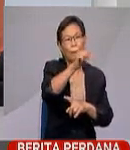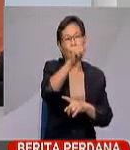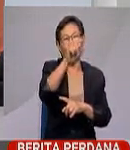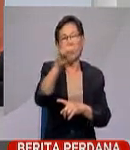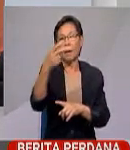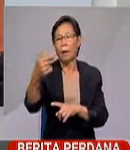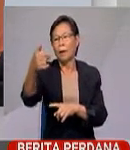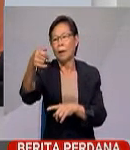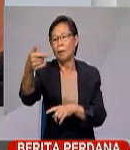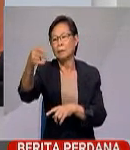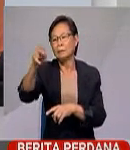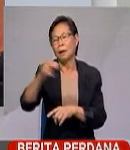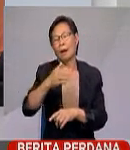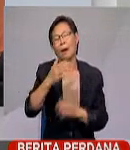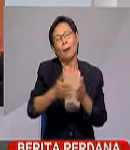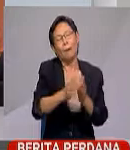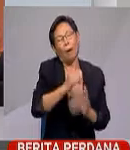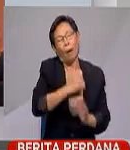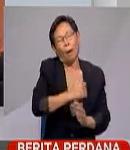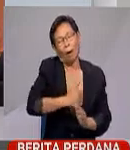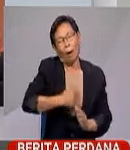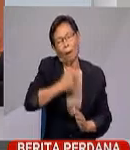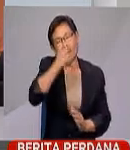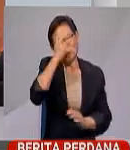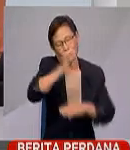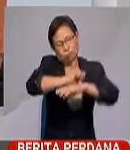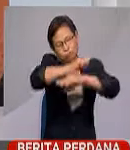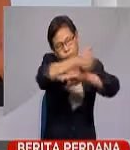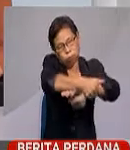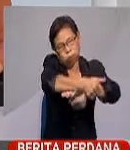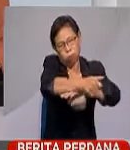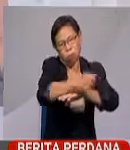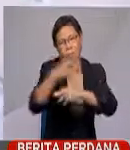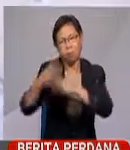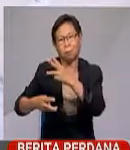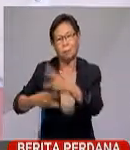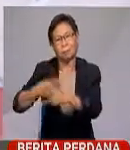supaya memohon maaf kerana menfitnah warisan.